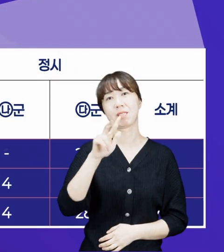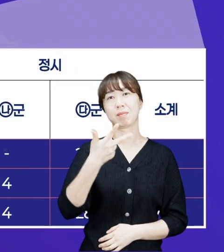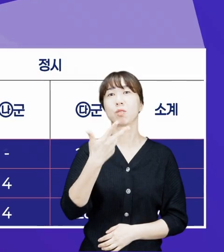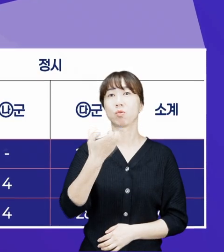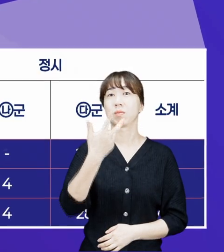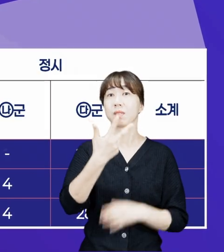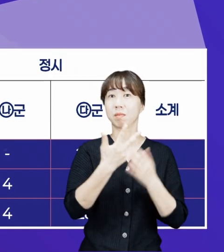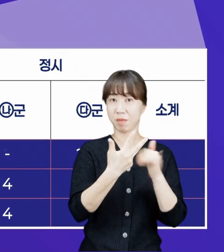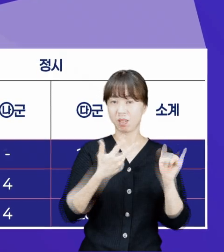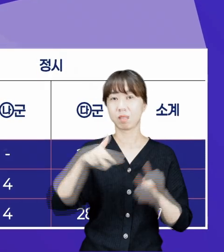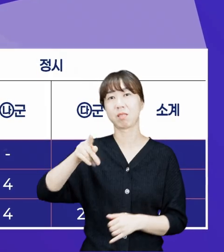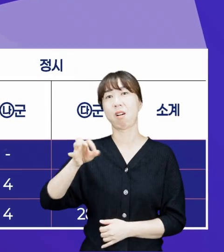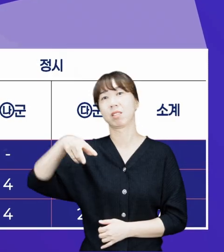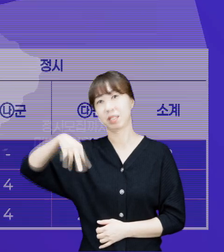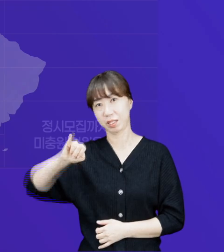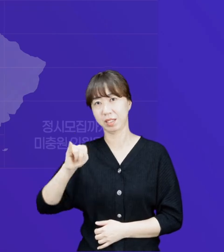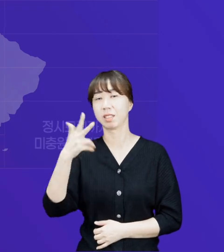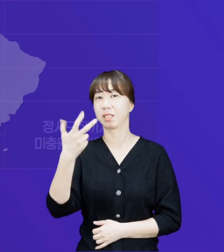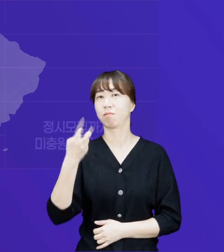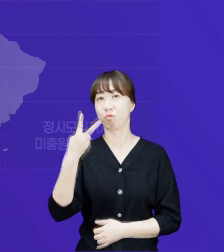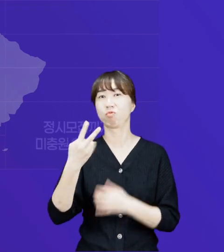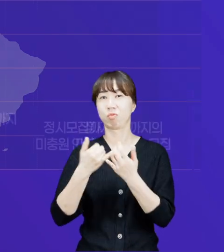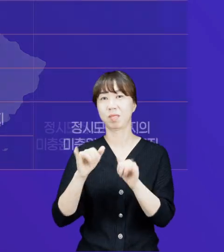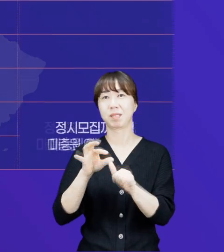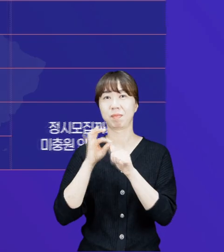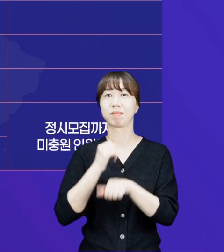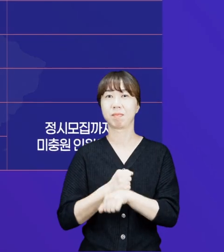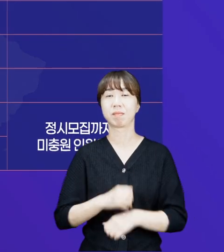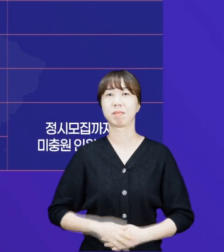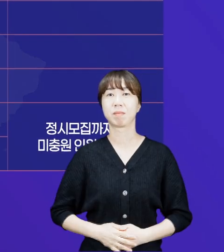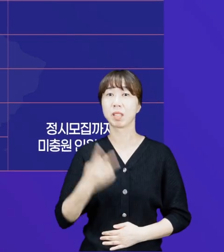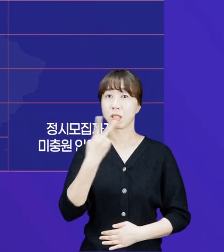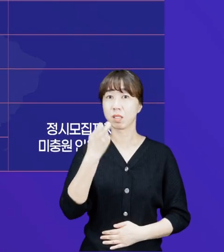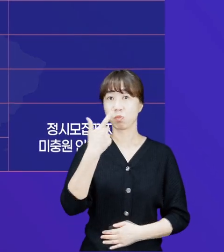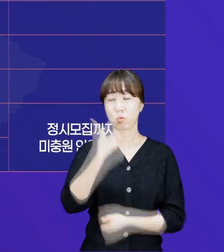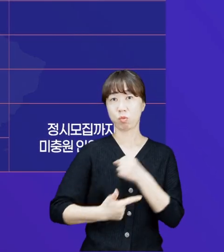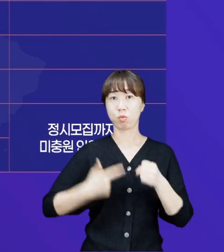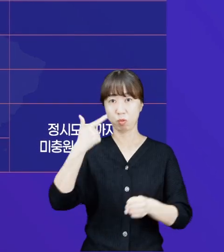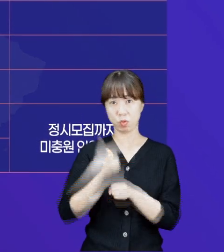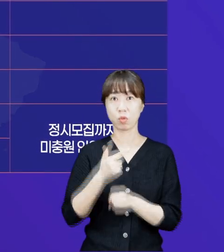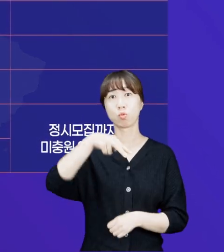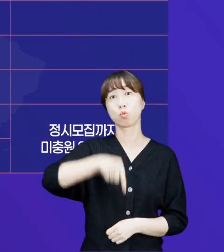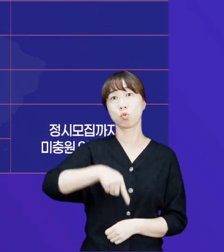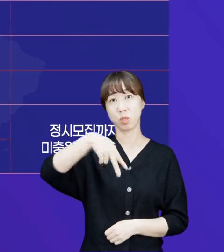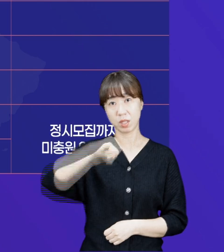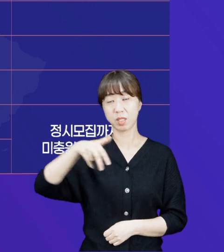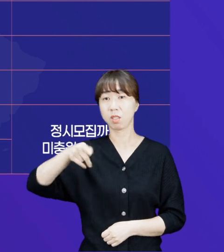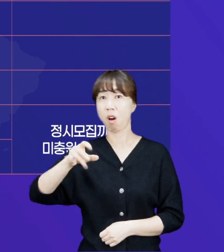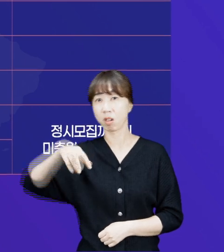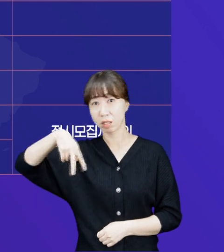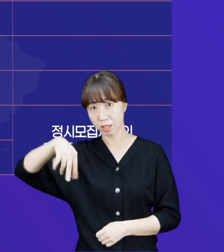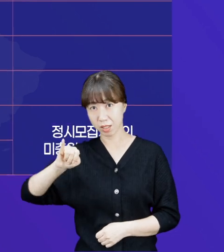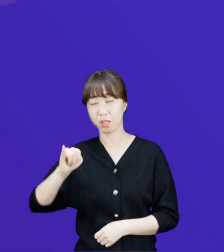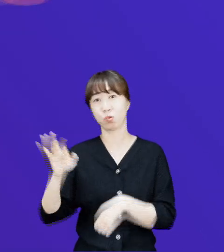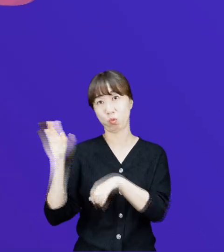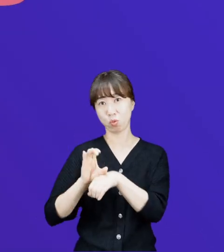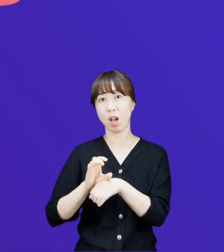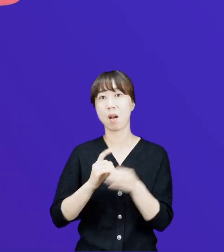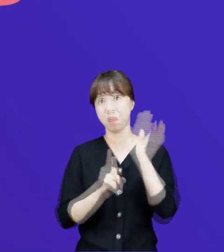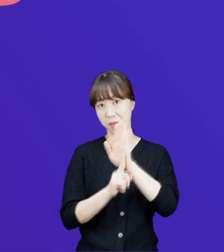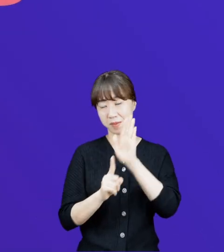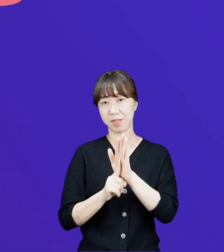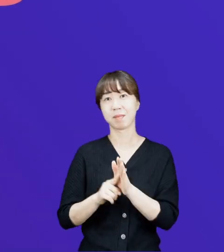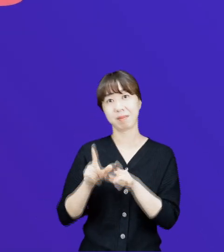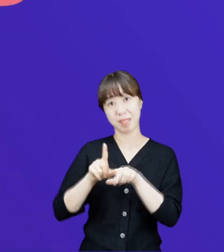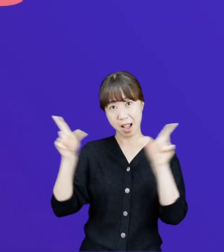모집은 72명을 선발합니다. 2026학년도 수시, 정시, 추가 모집 전형 일정은 다음과 같습니다. 다음은